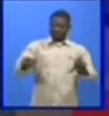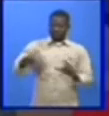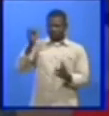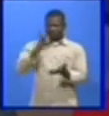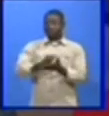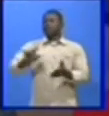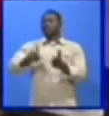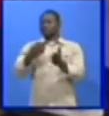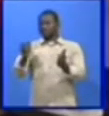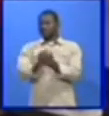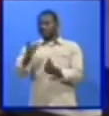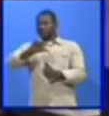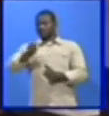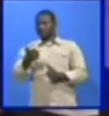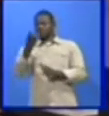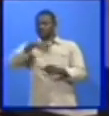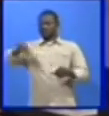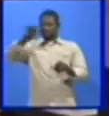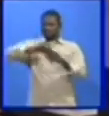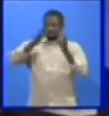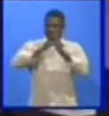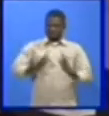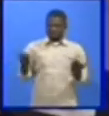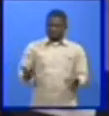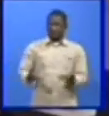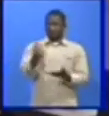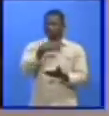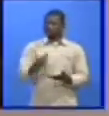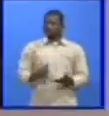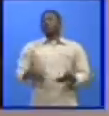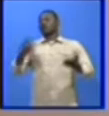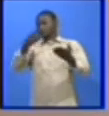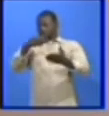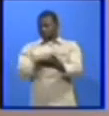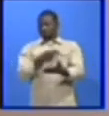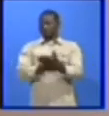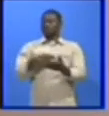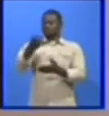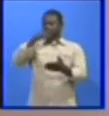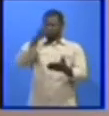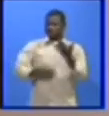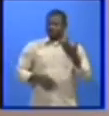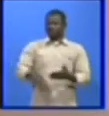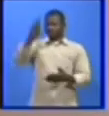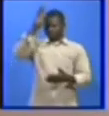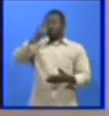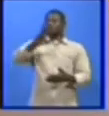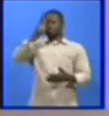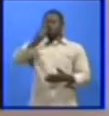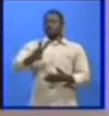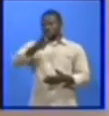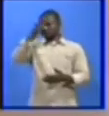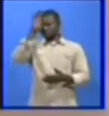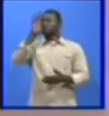autre station. Ici, les pompes affichent les nouveaux prix. 657 francs CFA pour le sans-plomb et